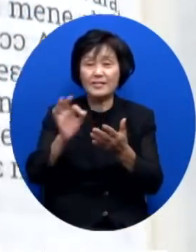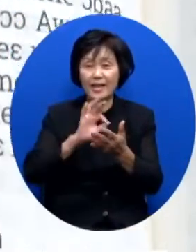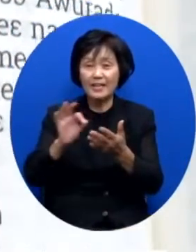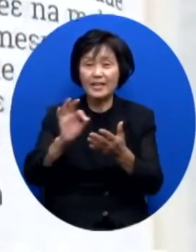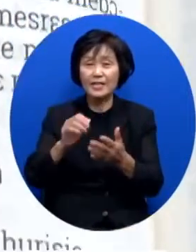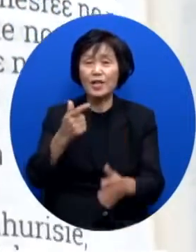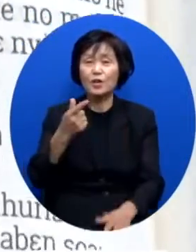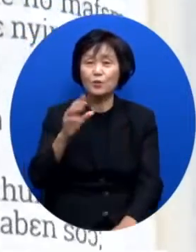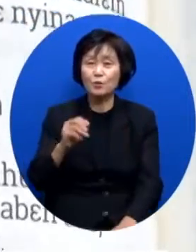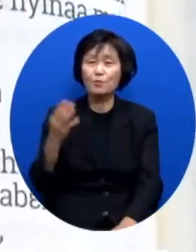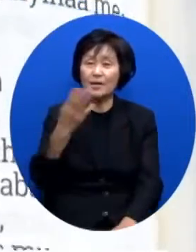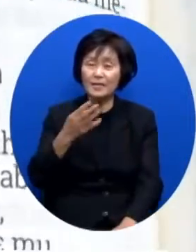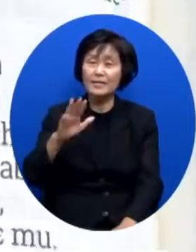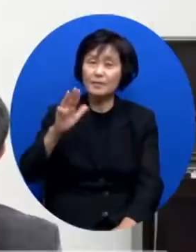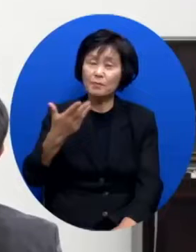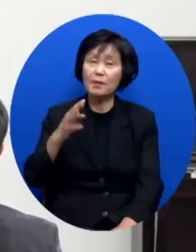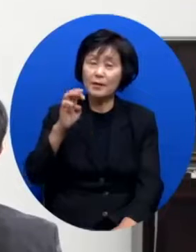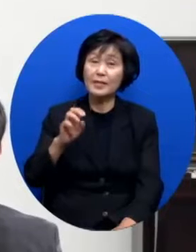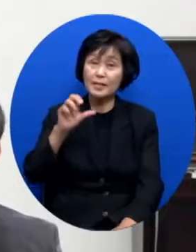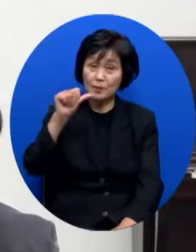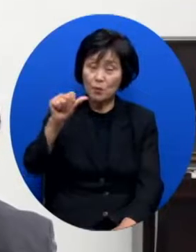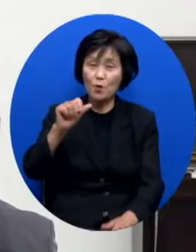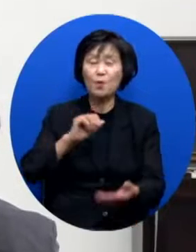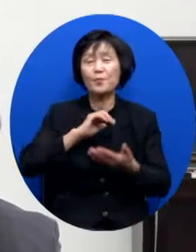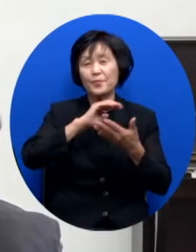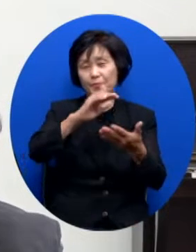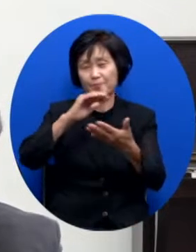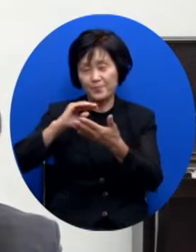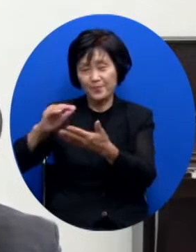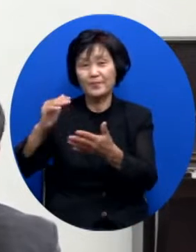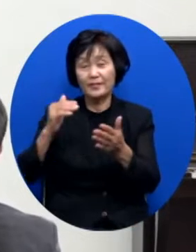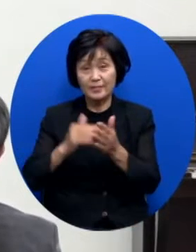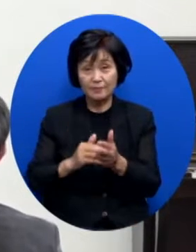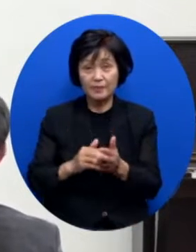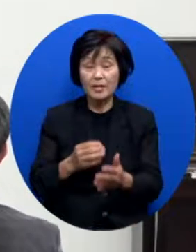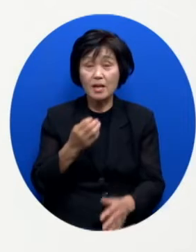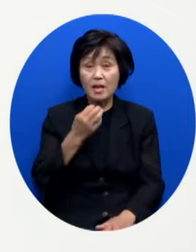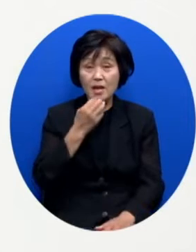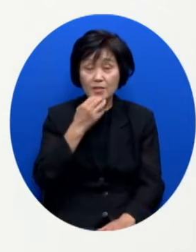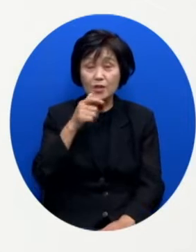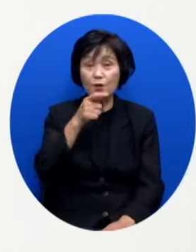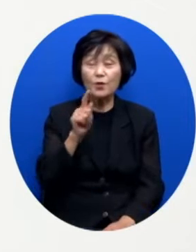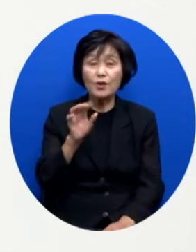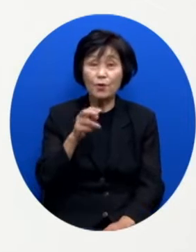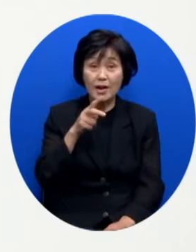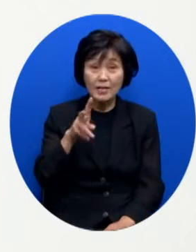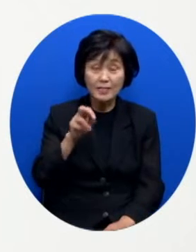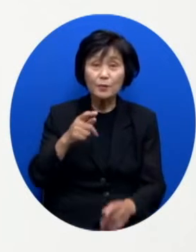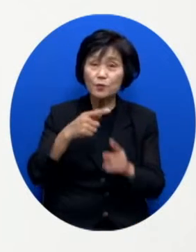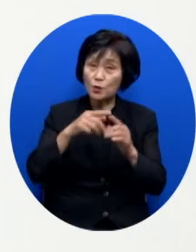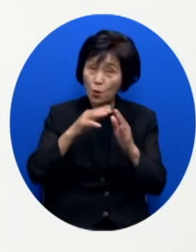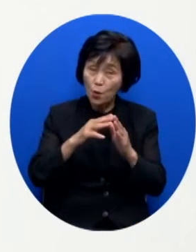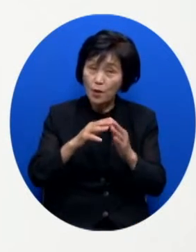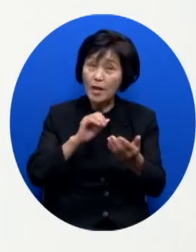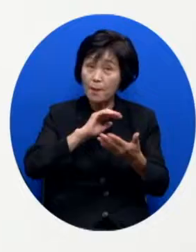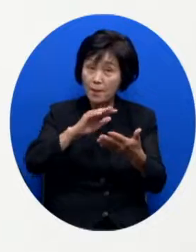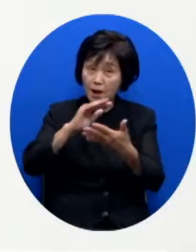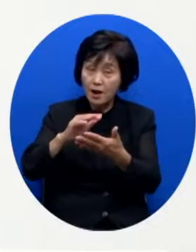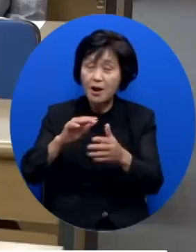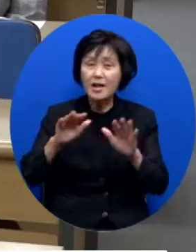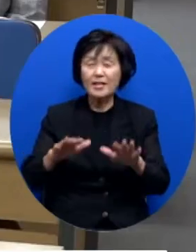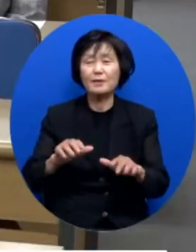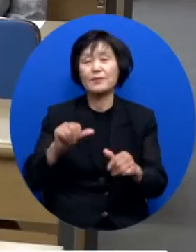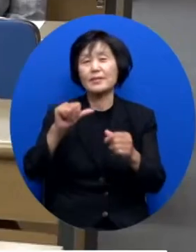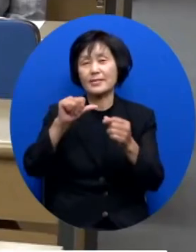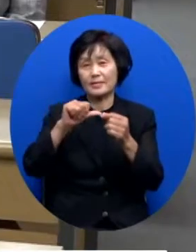64,845부가 보급됐습니다. 서울 광염교회의 성경 기증 후원은 이번이 다섯 번째입니다. 지난해